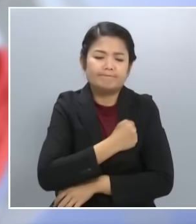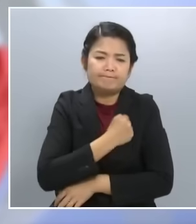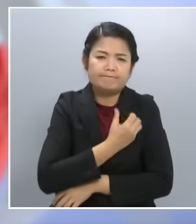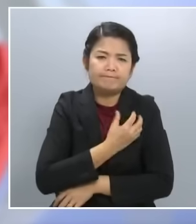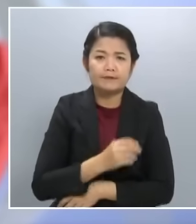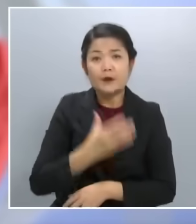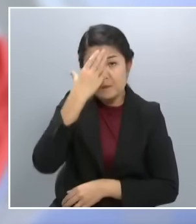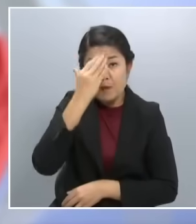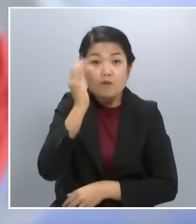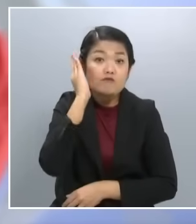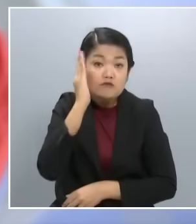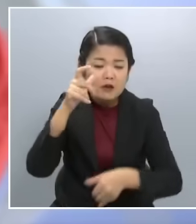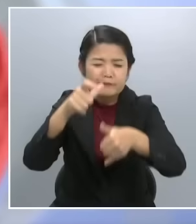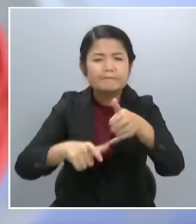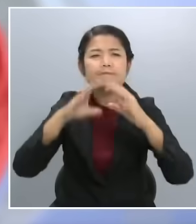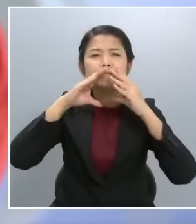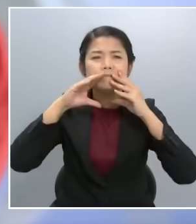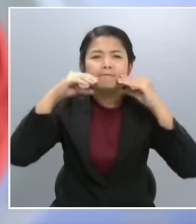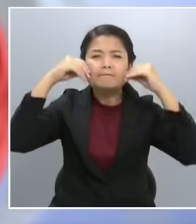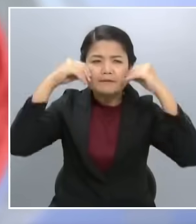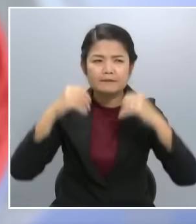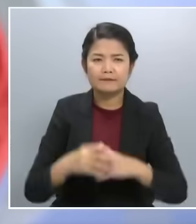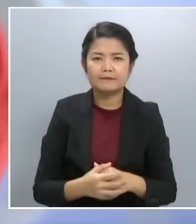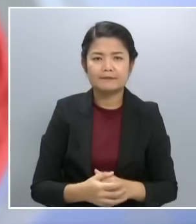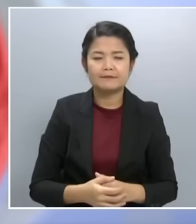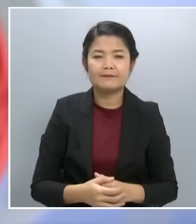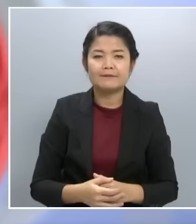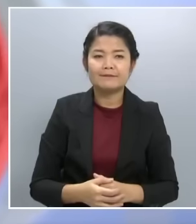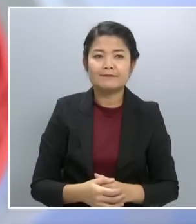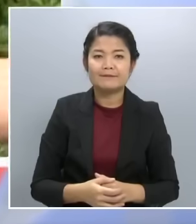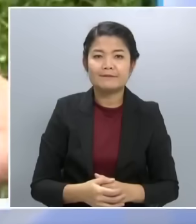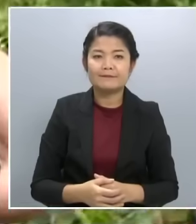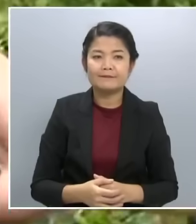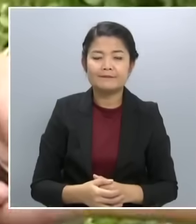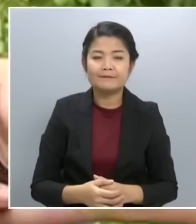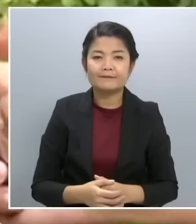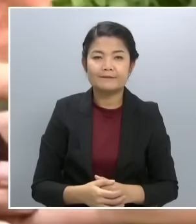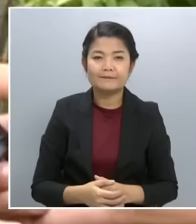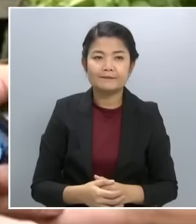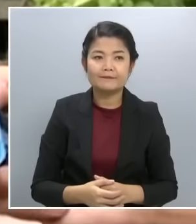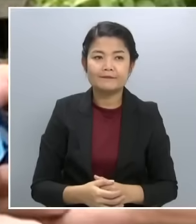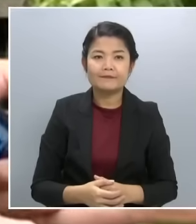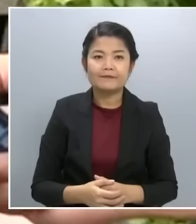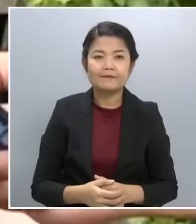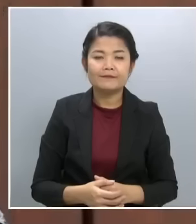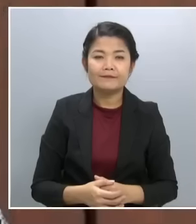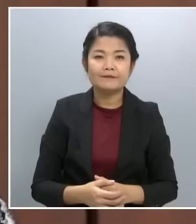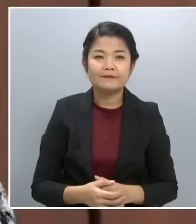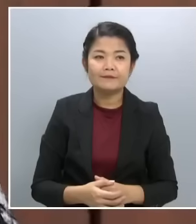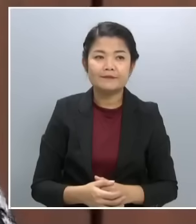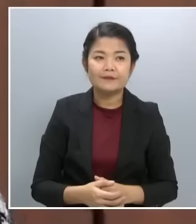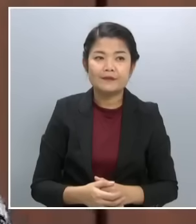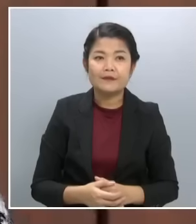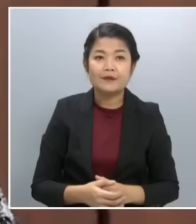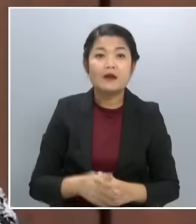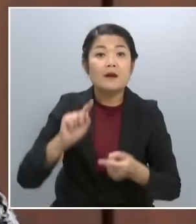ก็เป็นคนนิสัยยิ้มแย้มอืทั้งคู่เลยเนี่ยฮะคุณผู้ชมครับทีนี้ทางทีมข่าวของเรานะฮะได้มีโอกาสพูดคุยกับทางคุณเดือนนะครับซึ่ง